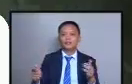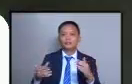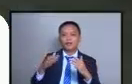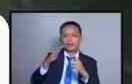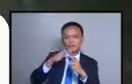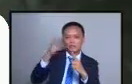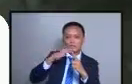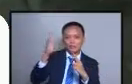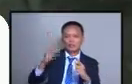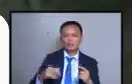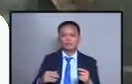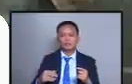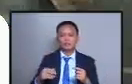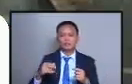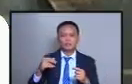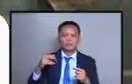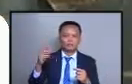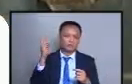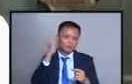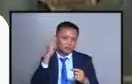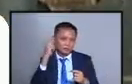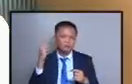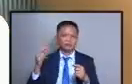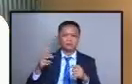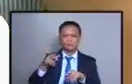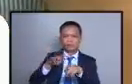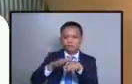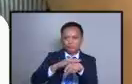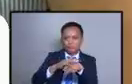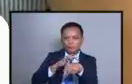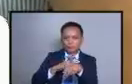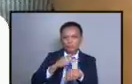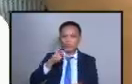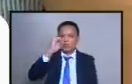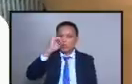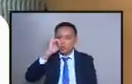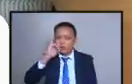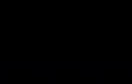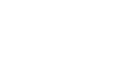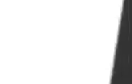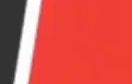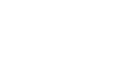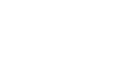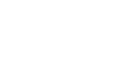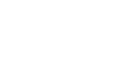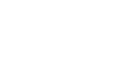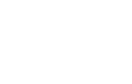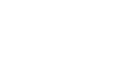bagay, sound system, mga alagang hayop, alak at illegal na droga.